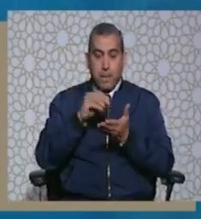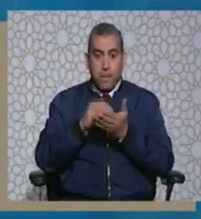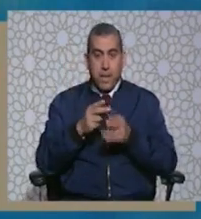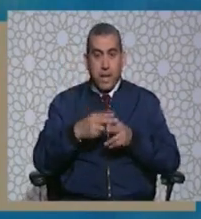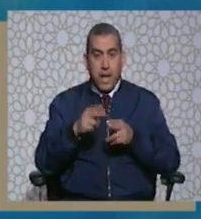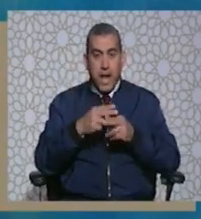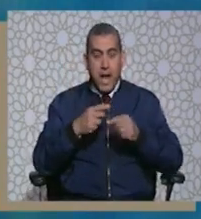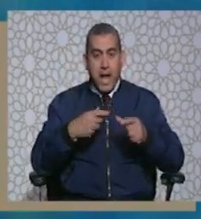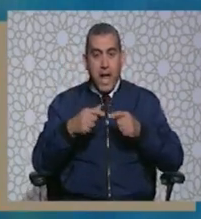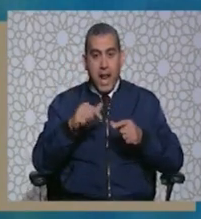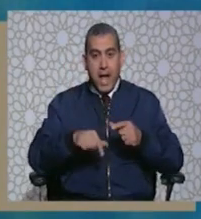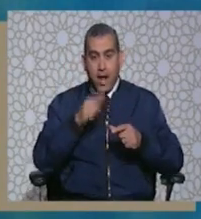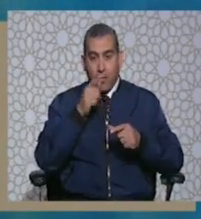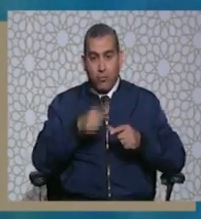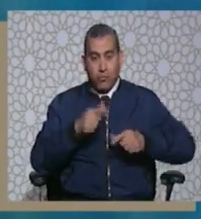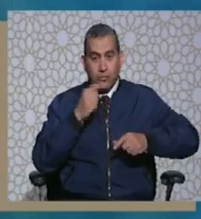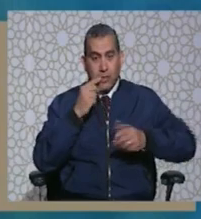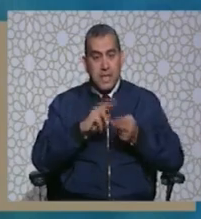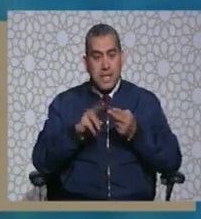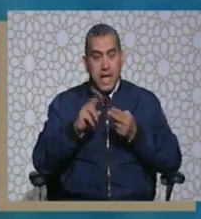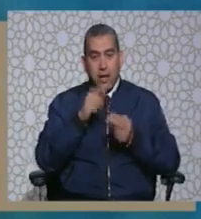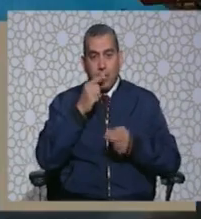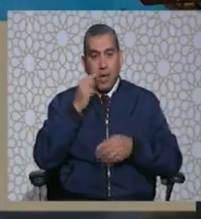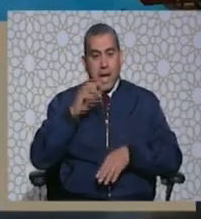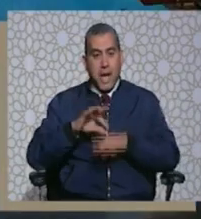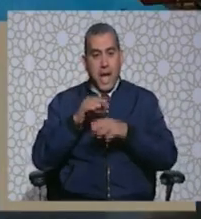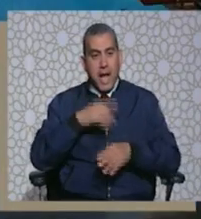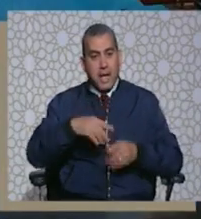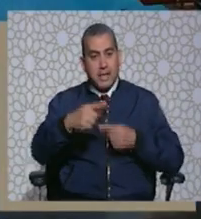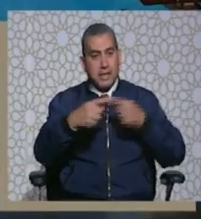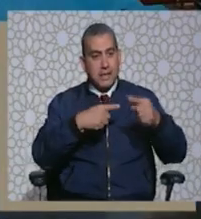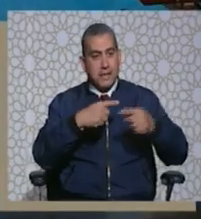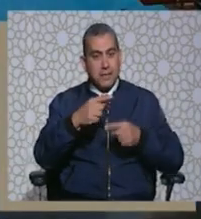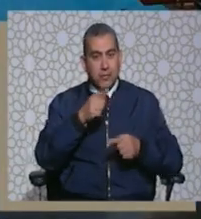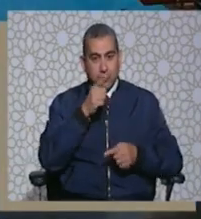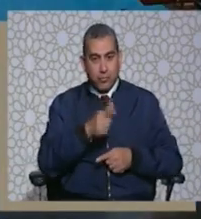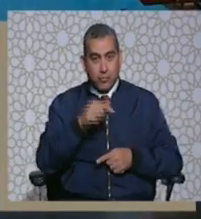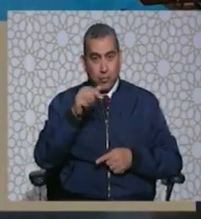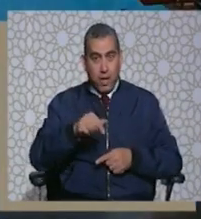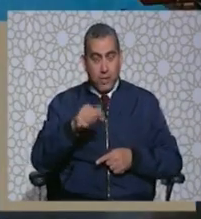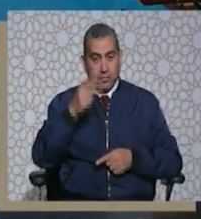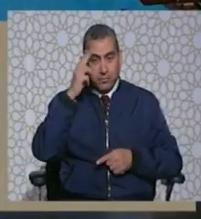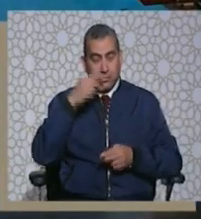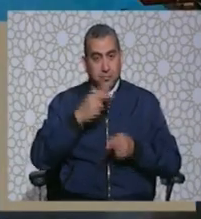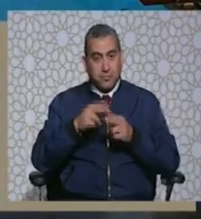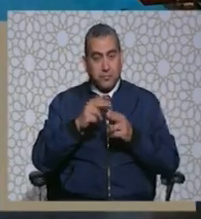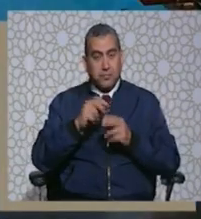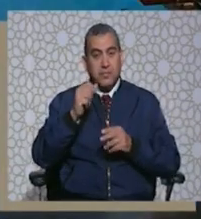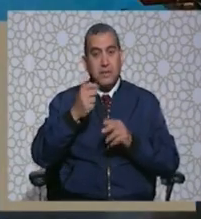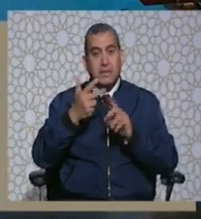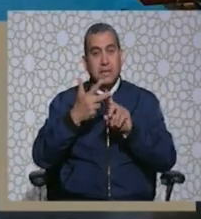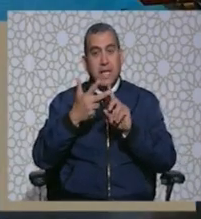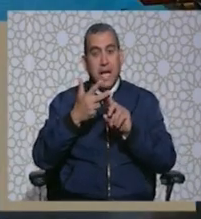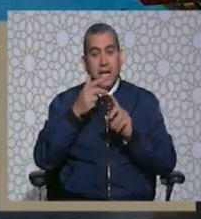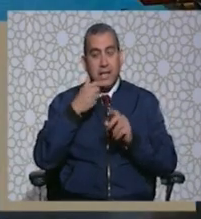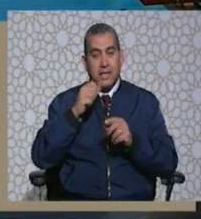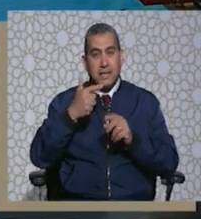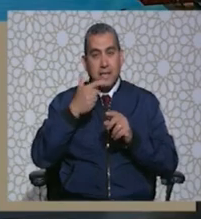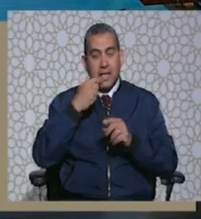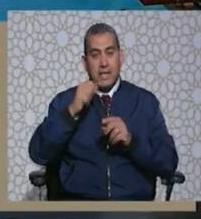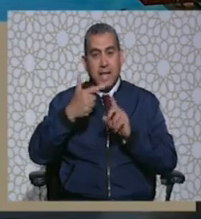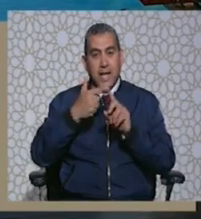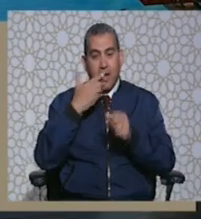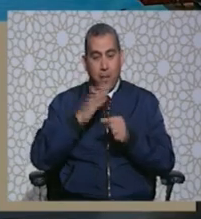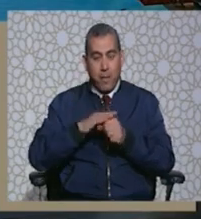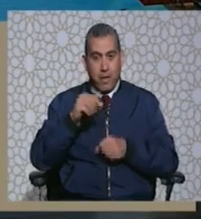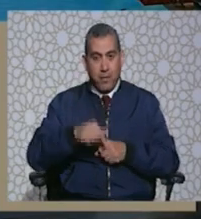الكلام عن السلام في حياتنا مع الناس وده التثلث الثاني في رمضان واتكلمنا امبارح